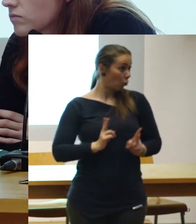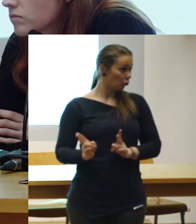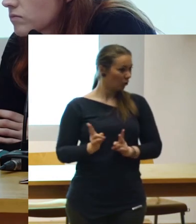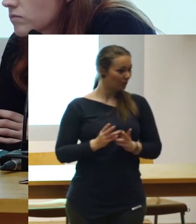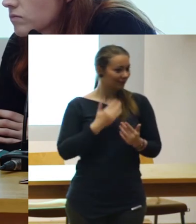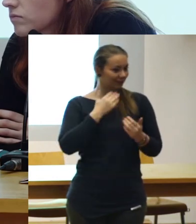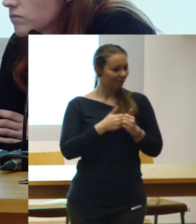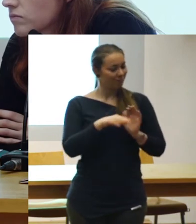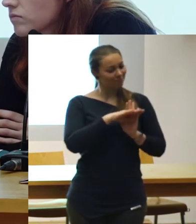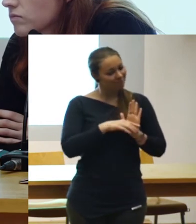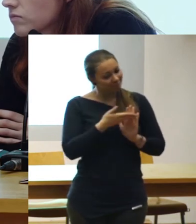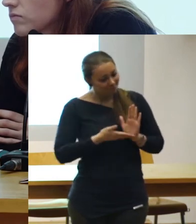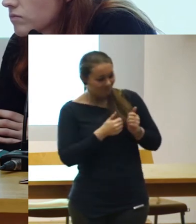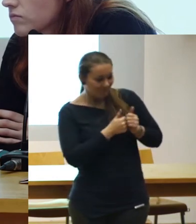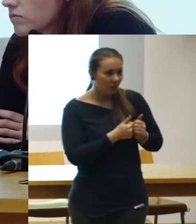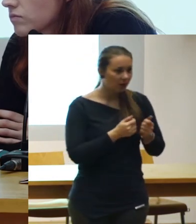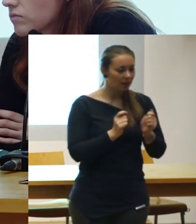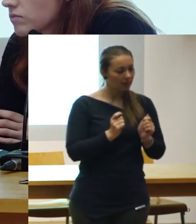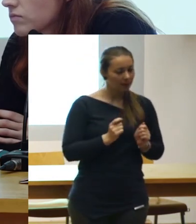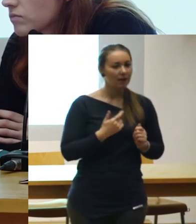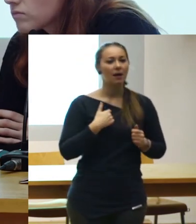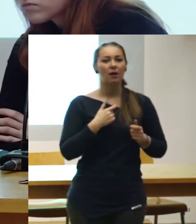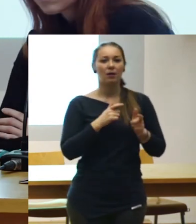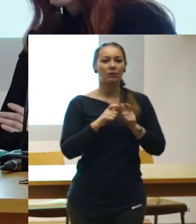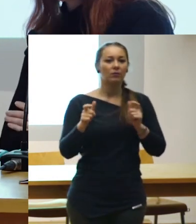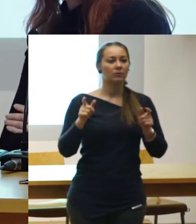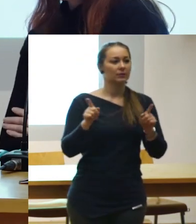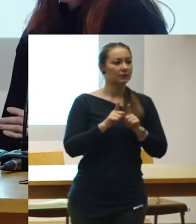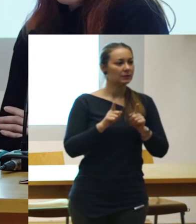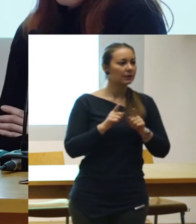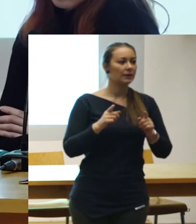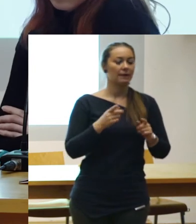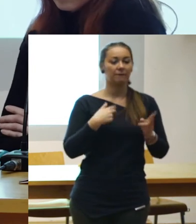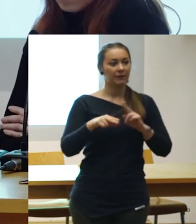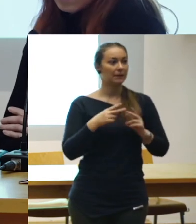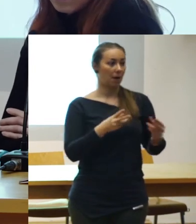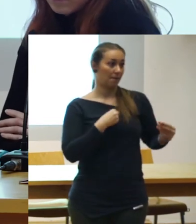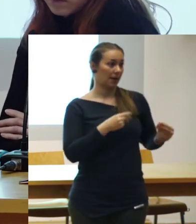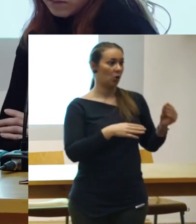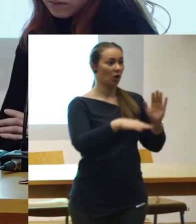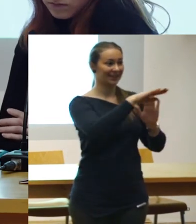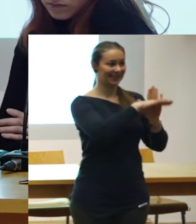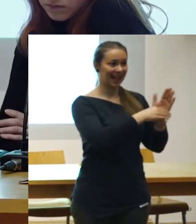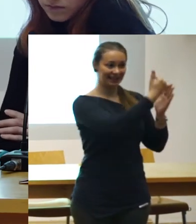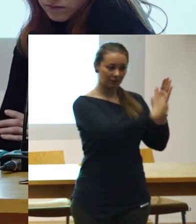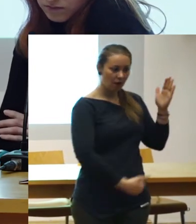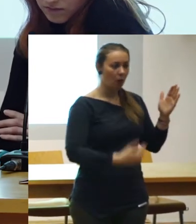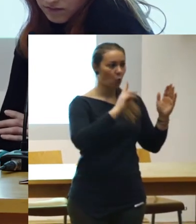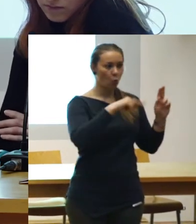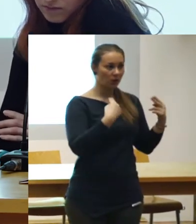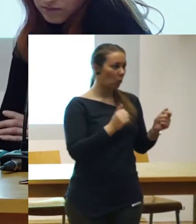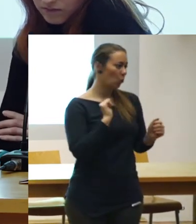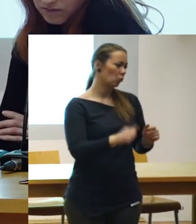programově spolupracovat se seznamem celým umělců, který vlastně ta cena Jindřicha Chalupeckého vygenerovala za